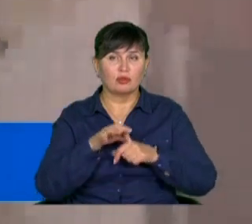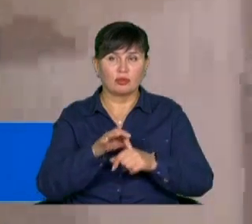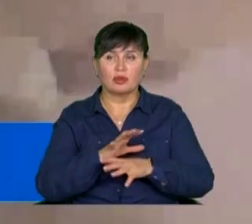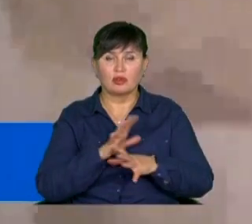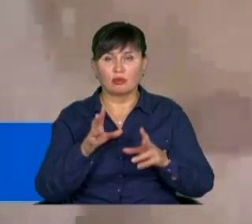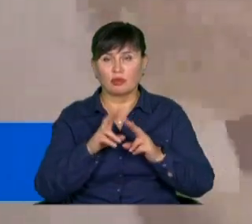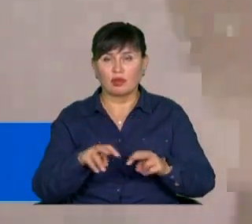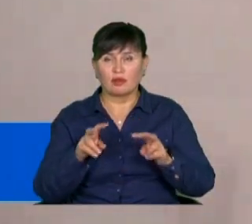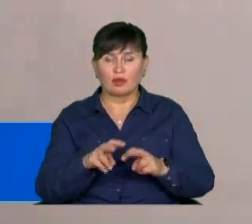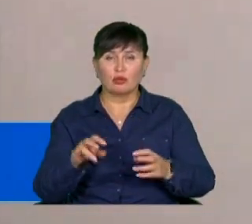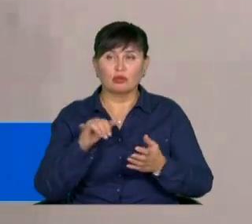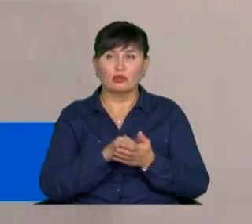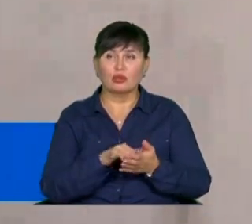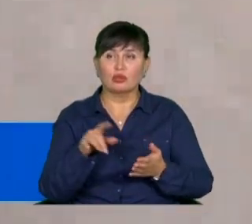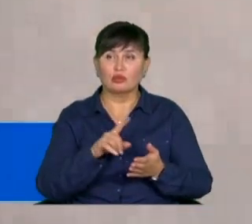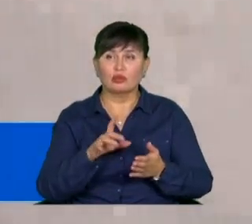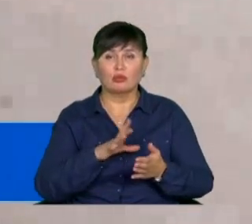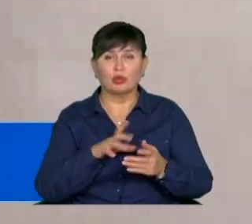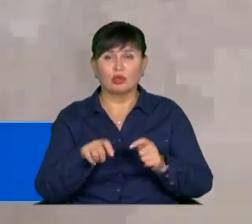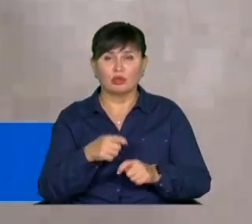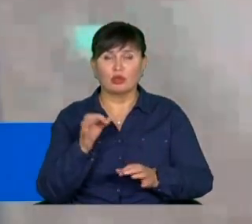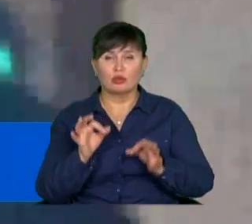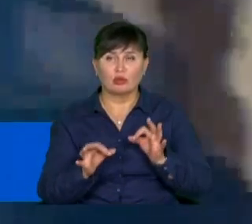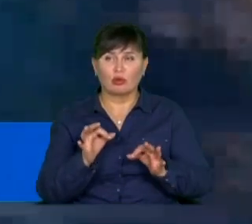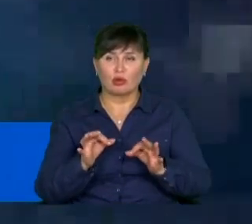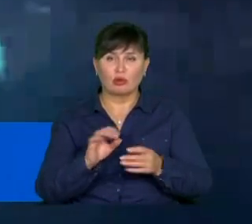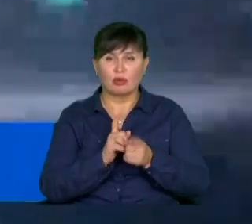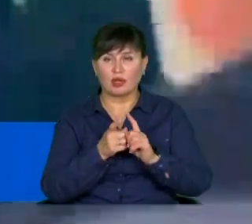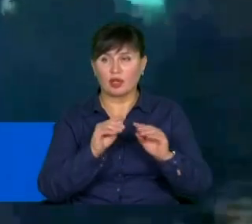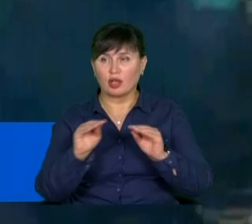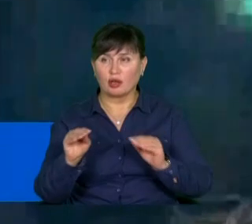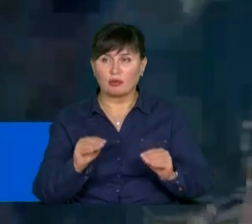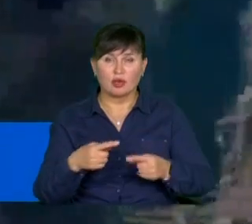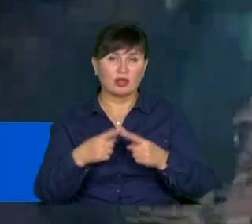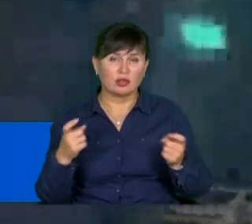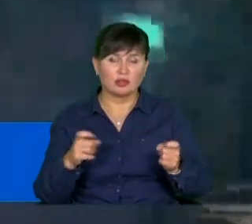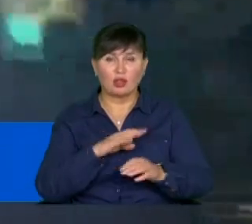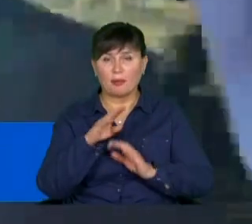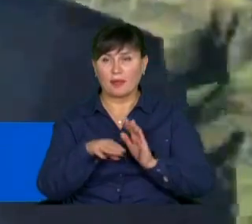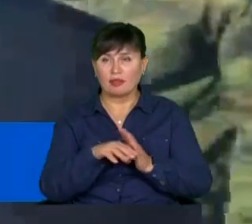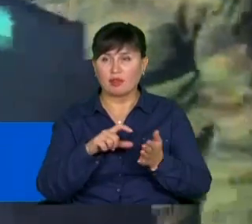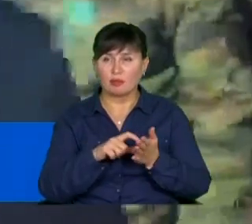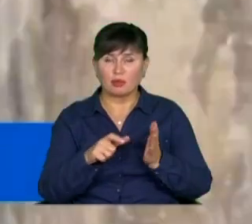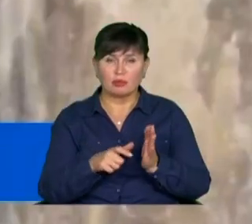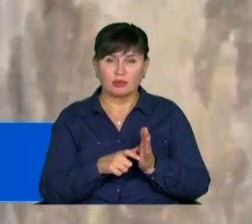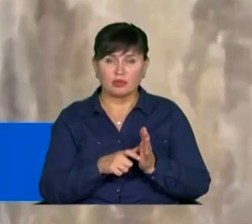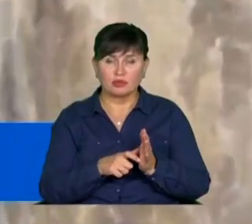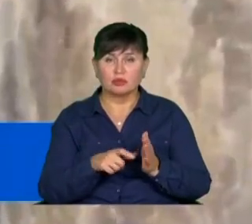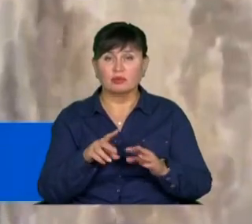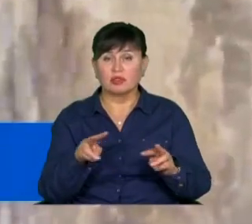проводились проверки. Установлено, что была нарушена норма о запрете переоборудования под хостел подвального помещения. Министр